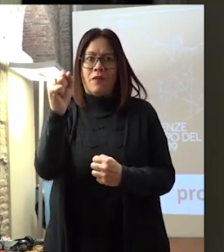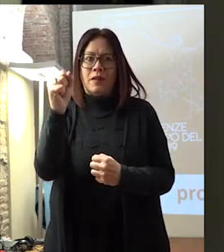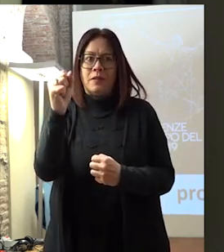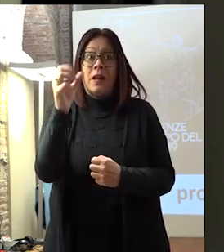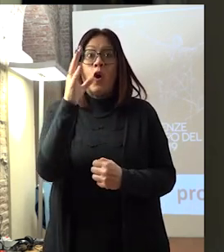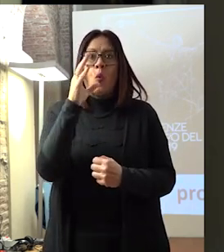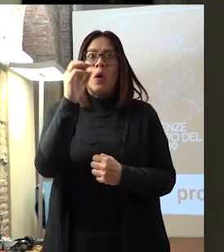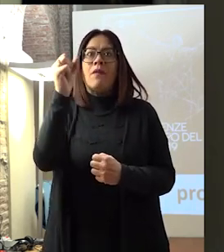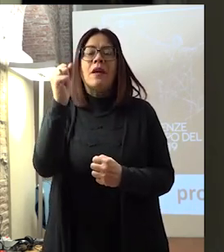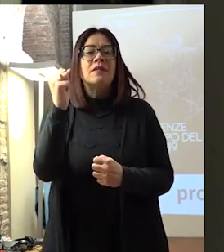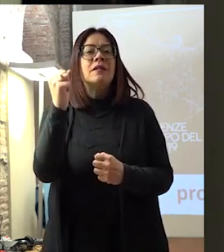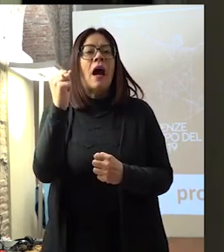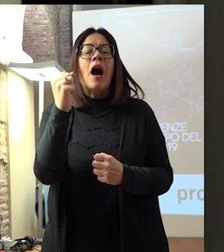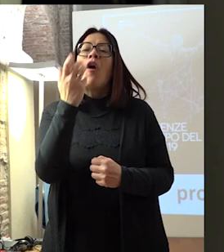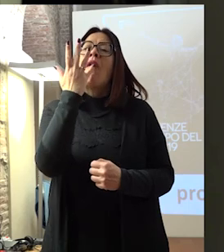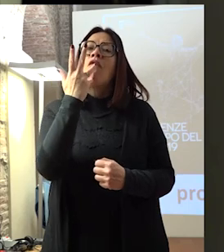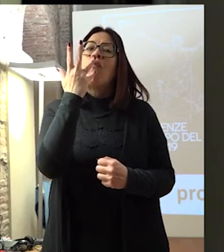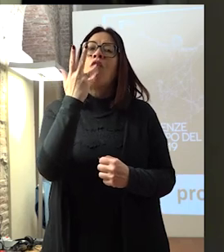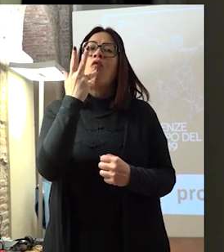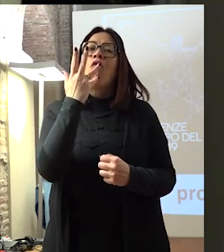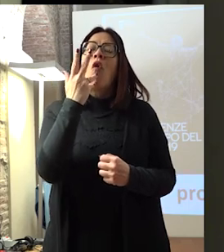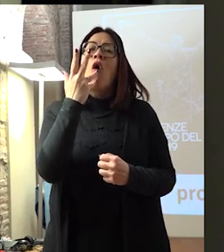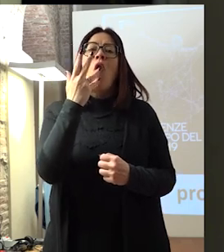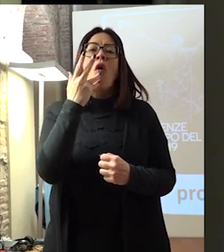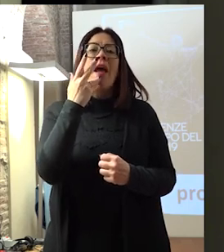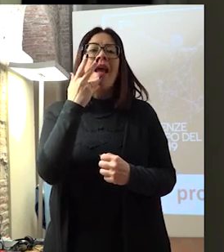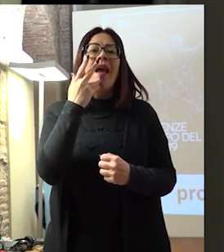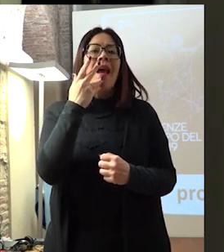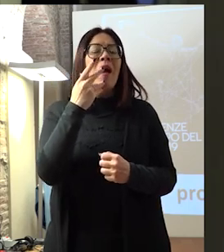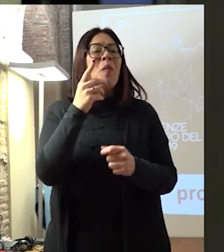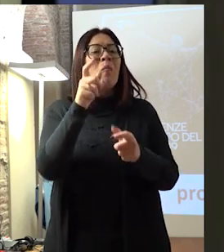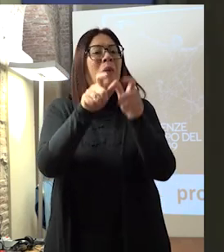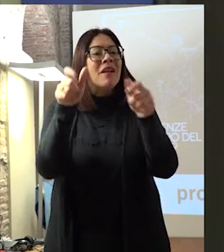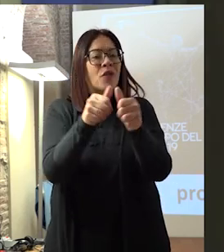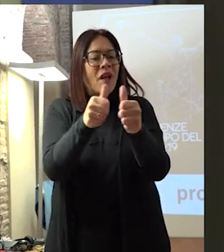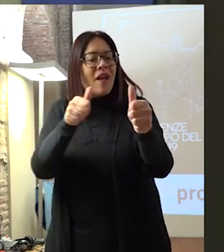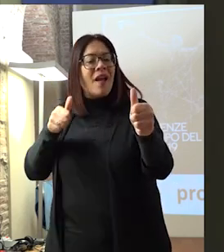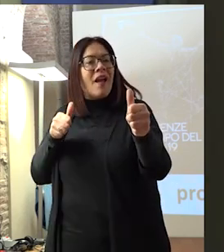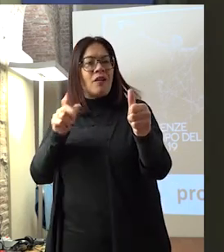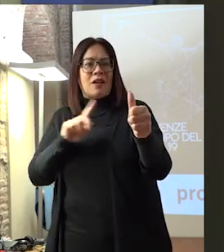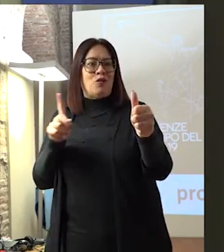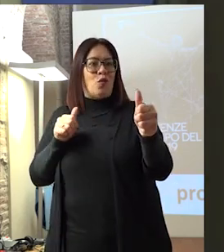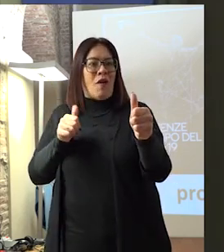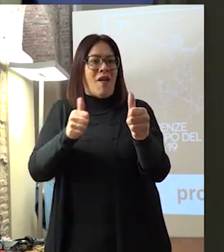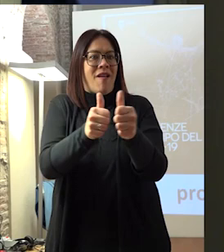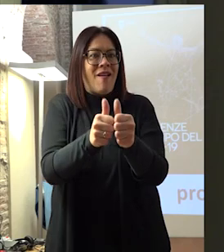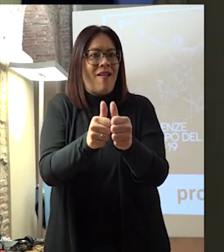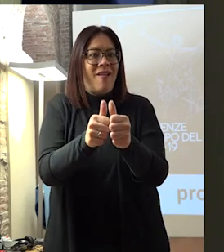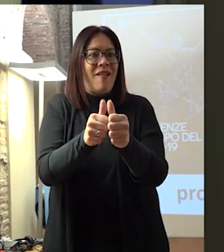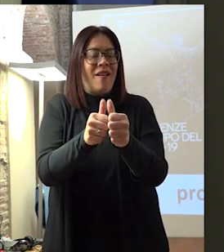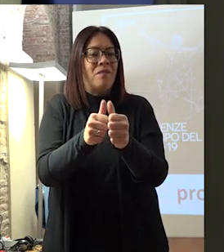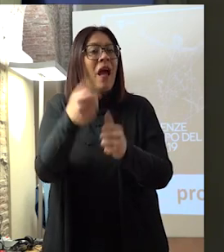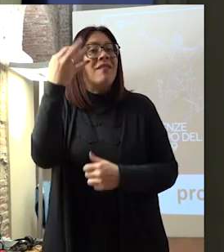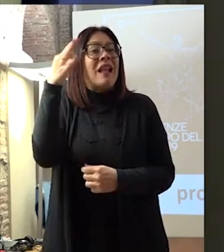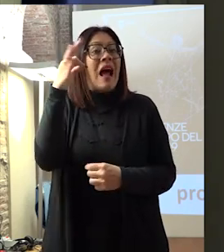che si propone di non lasciare indietro nessuno e di far fiorire i talenti, intesi non